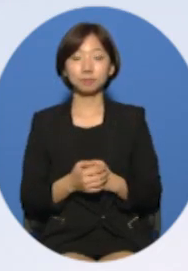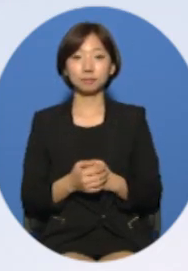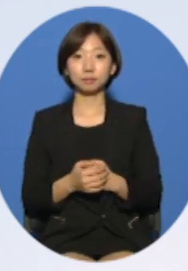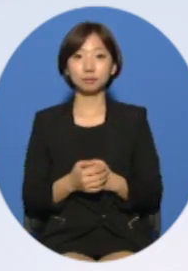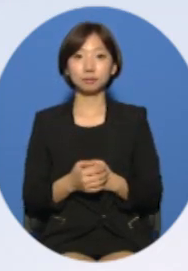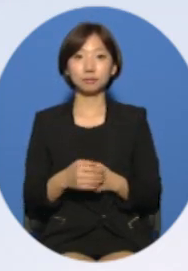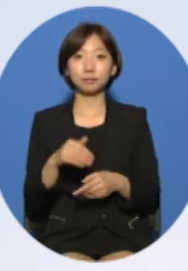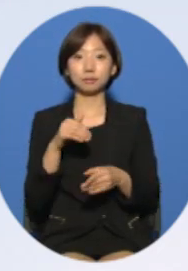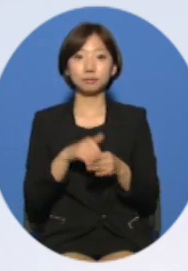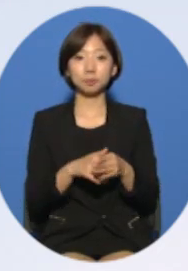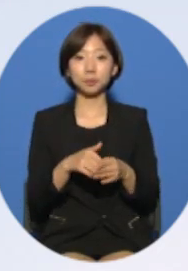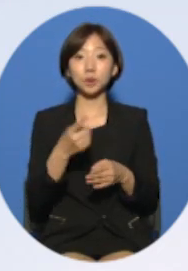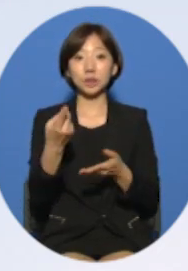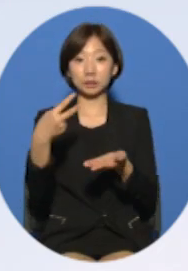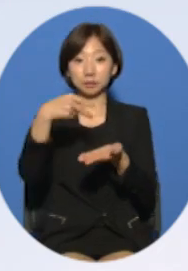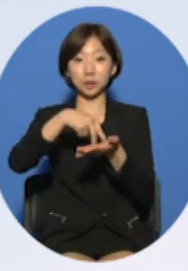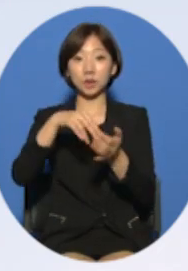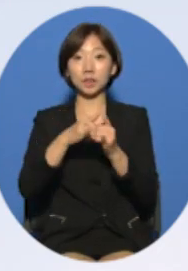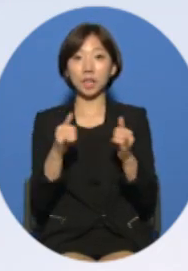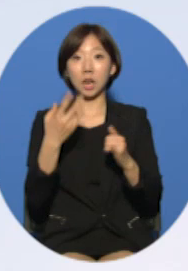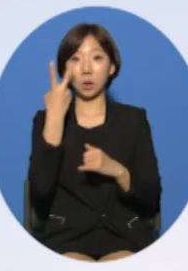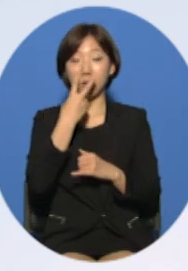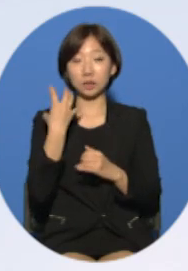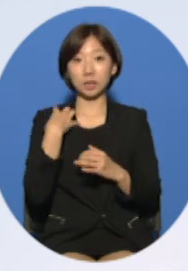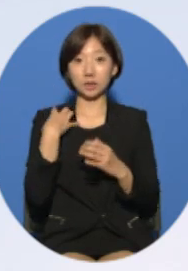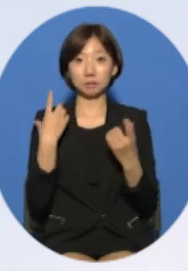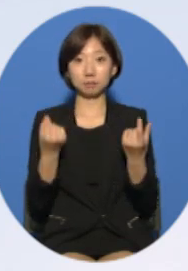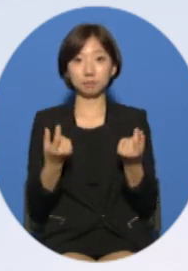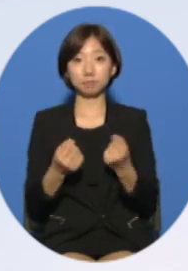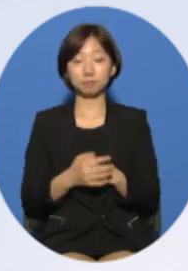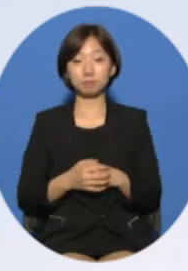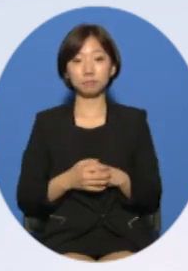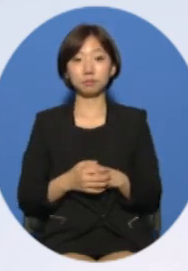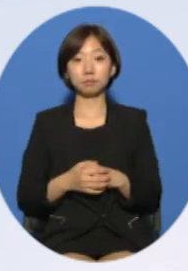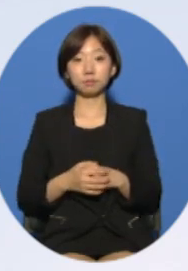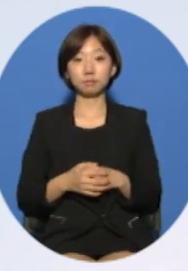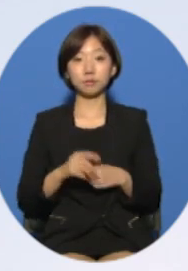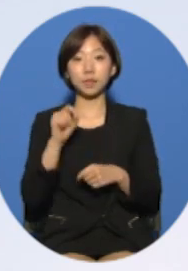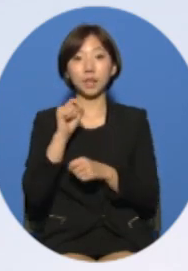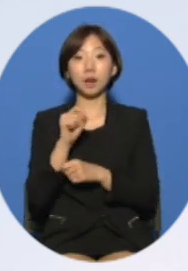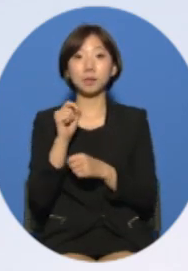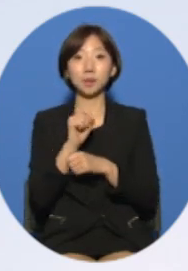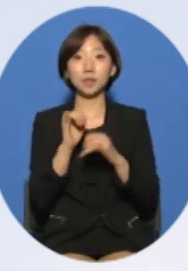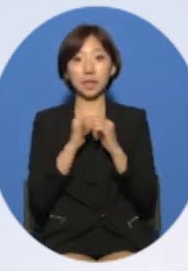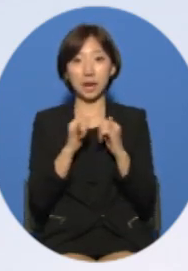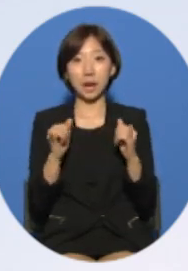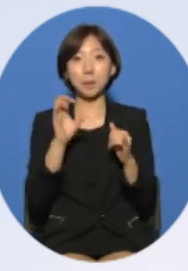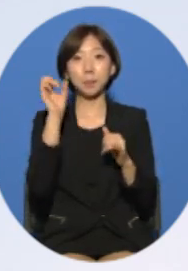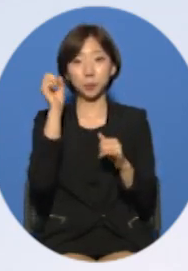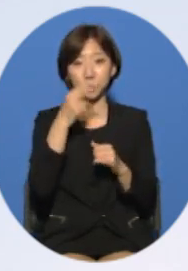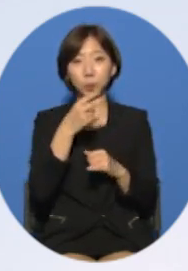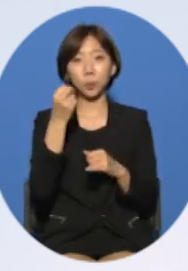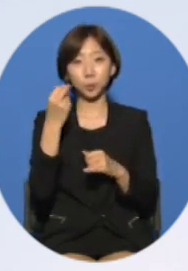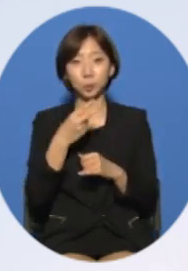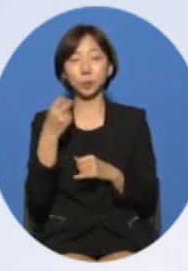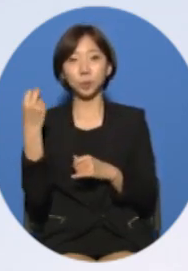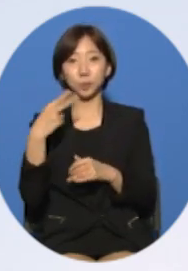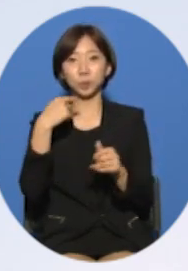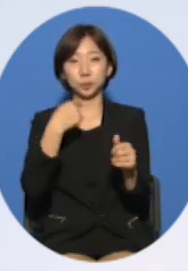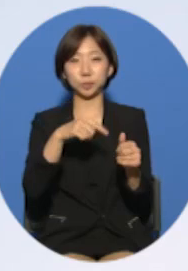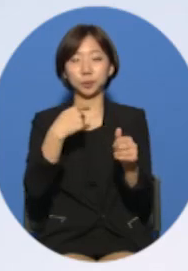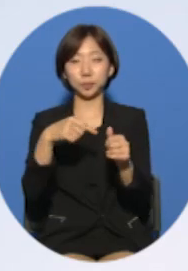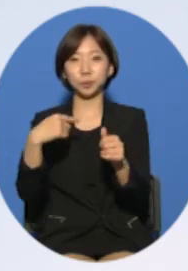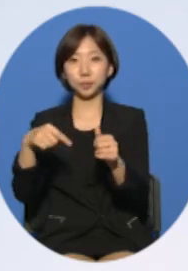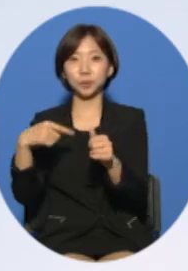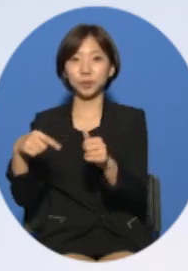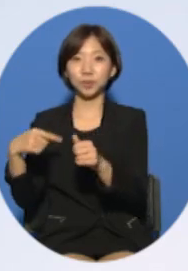관리관 지금 서 있는 분이 지금 투표 관리관 같은데요. 네. 이제 투표 사무원들한테 하나씩 또 다시 재차 또 교육을 또